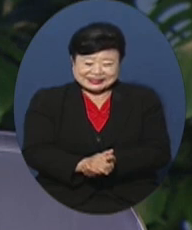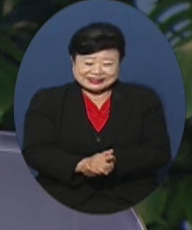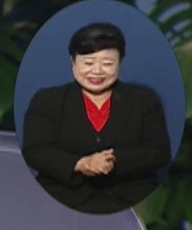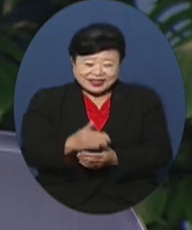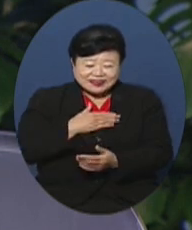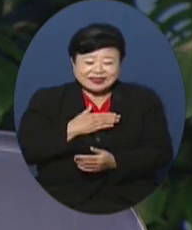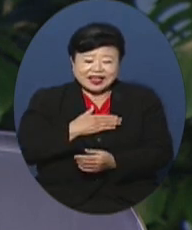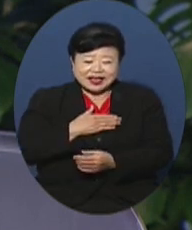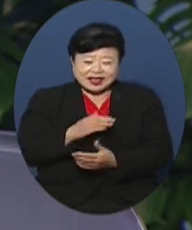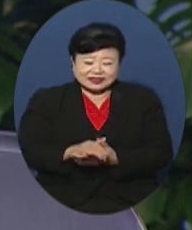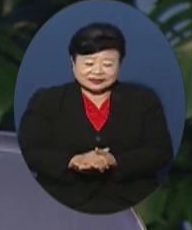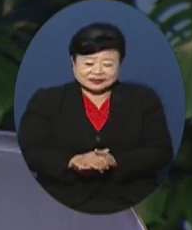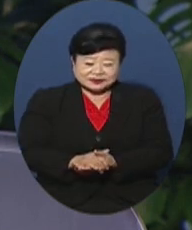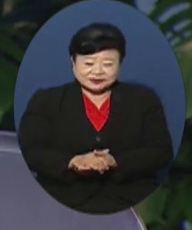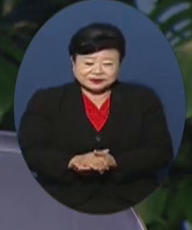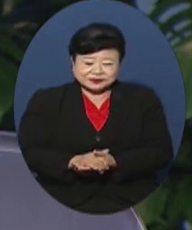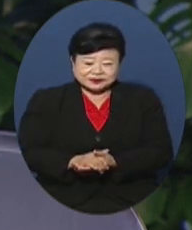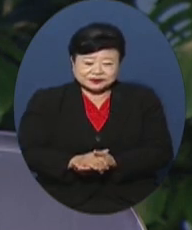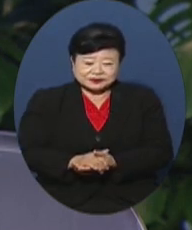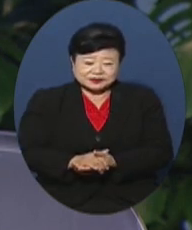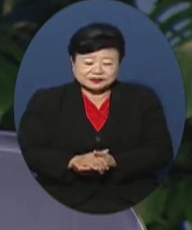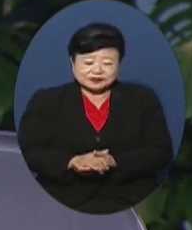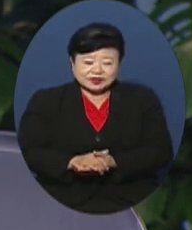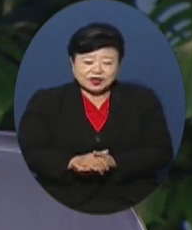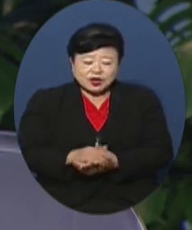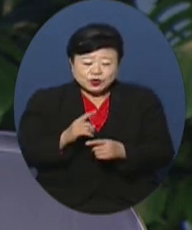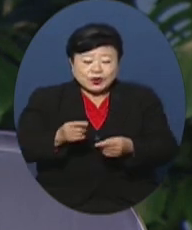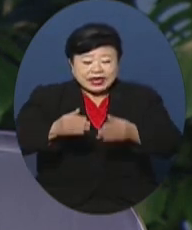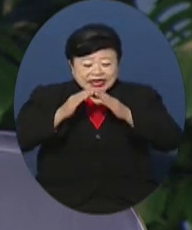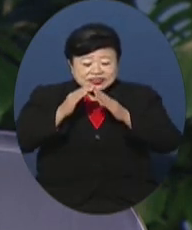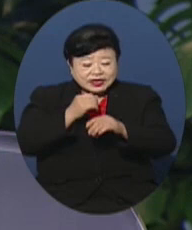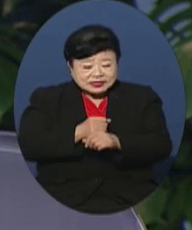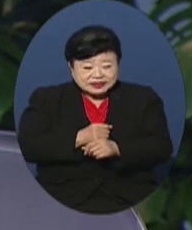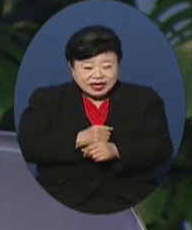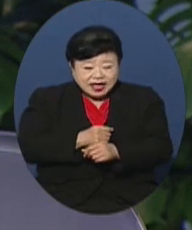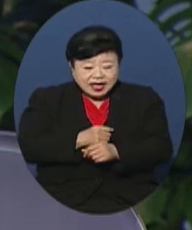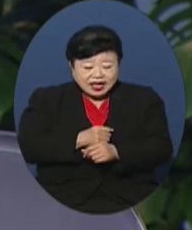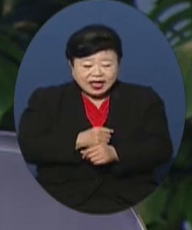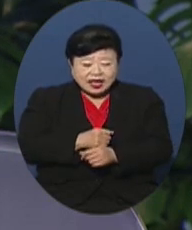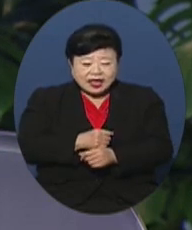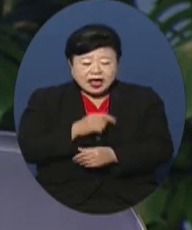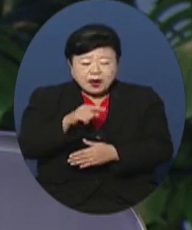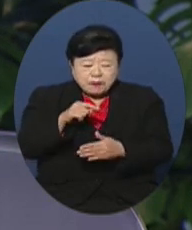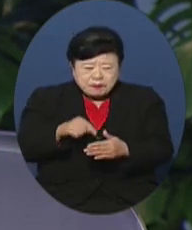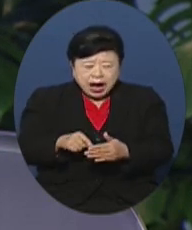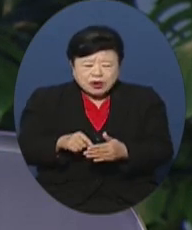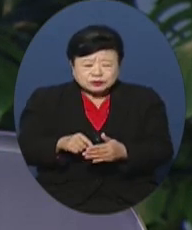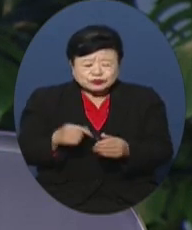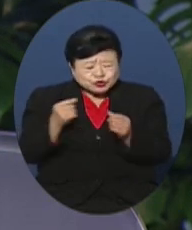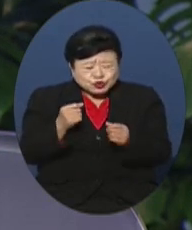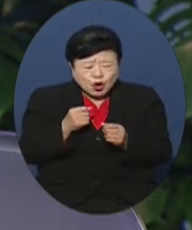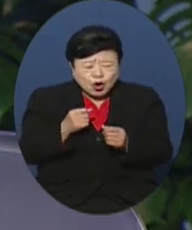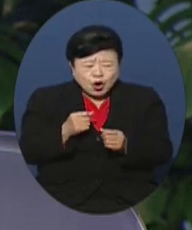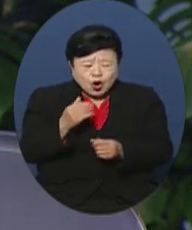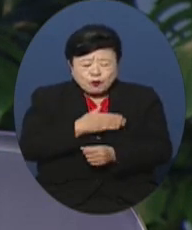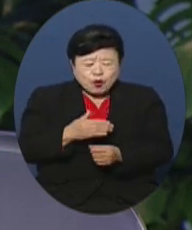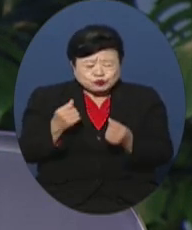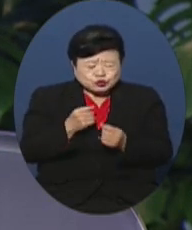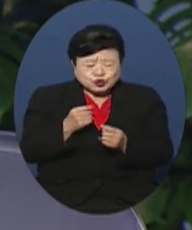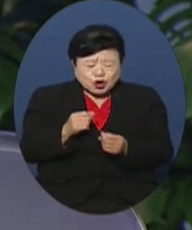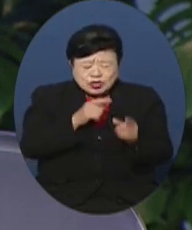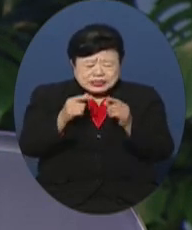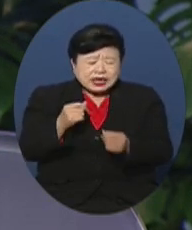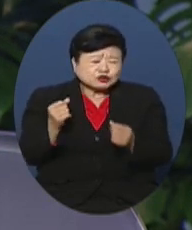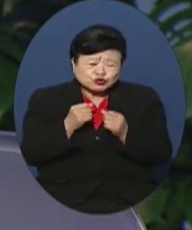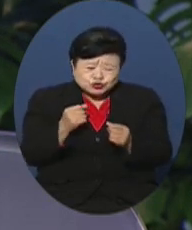내가 불황동에서 교회를 개척할 때 마음도 춥고 몸도 춥고 생활도